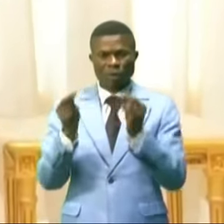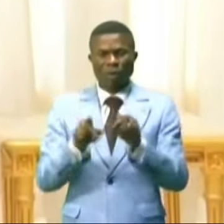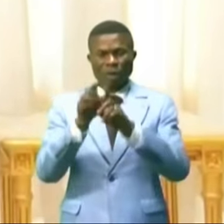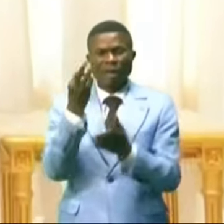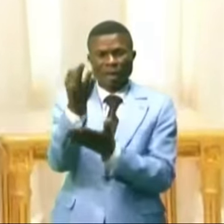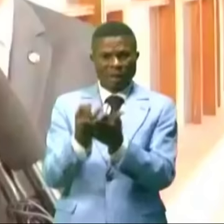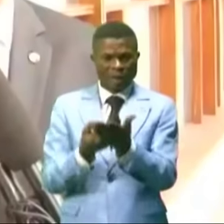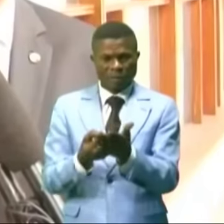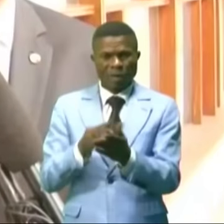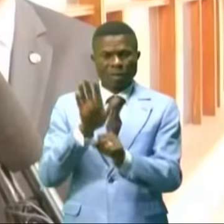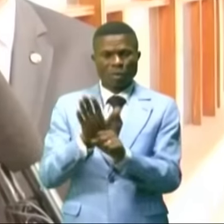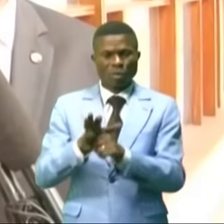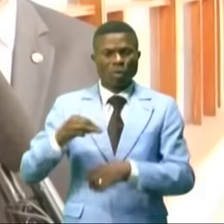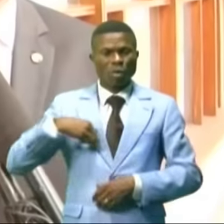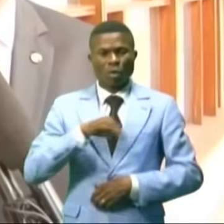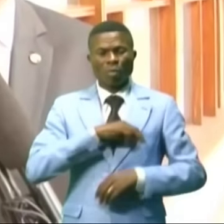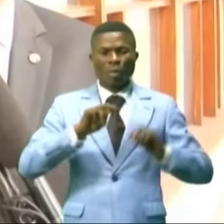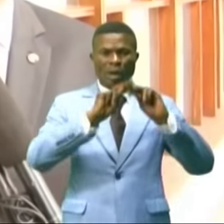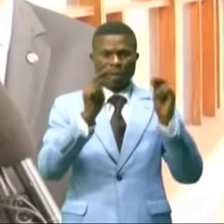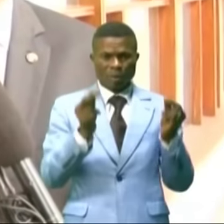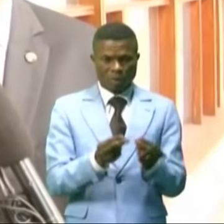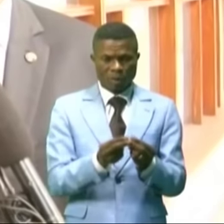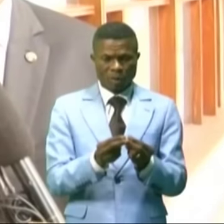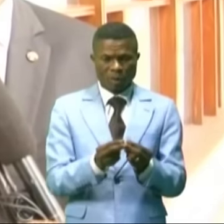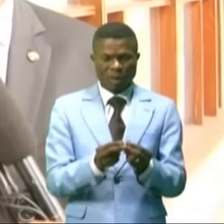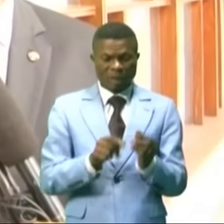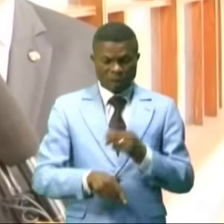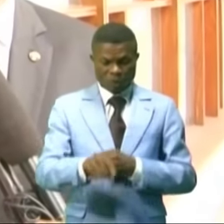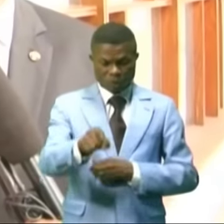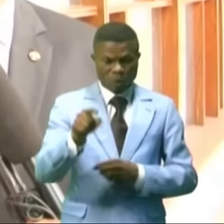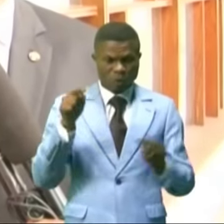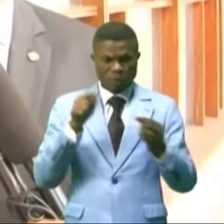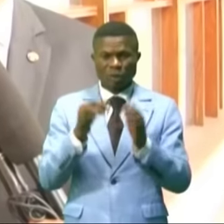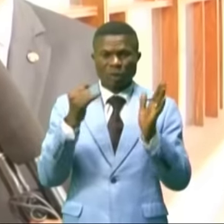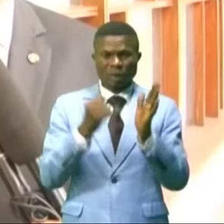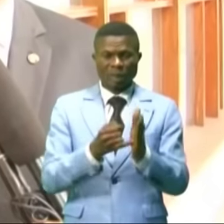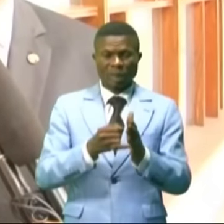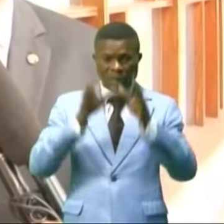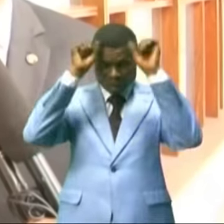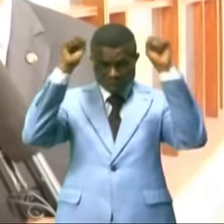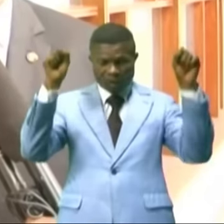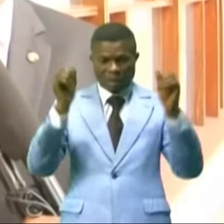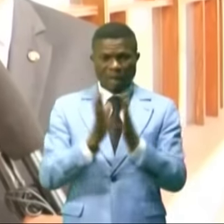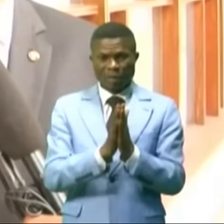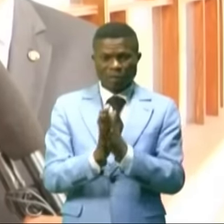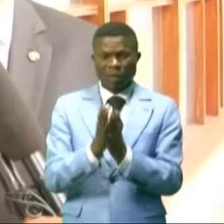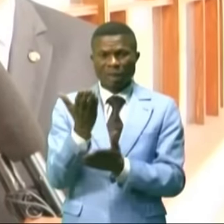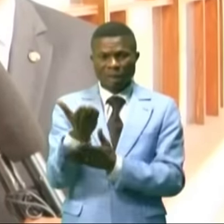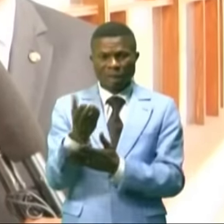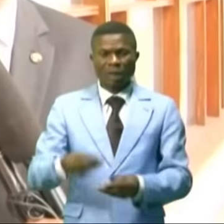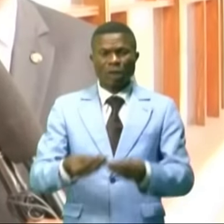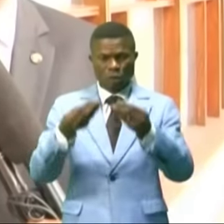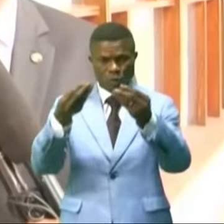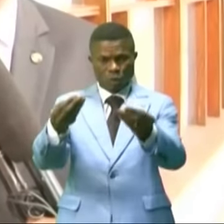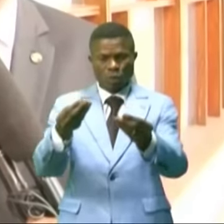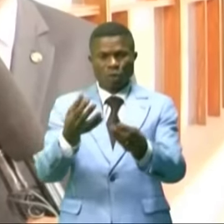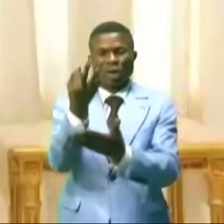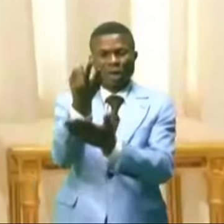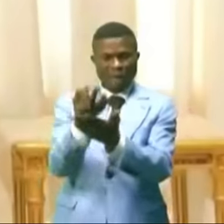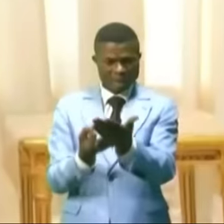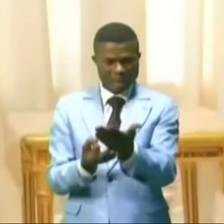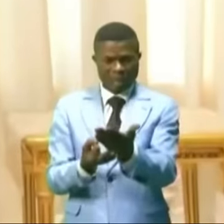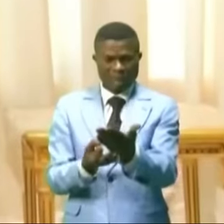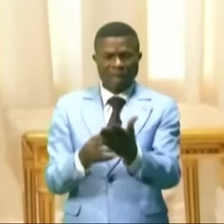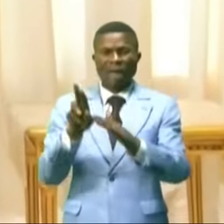des différents membres du groupe pour que d'ici samedi, comme l'a demandé le président de l'Assemblée nationale, nous puissions effectivement introduire notre